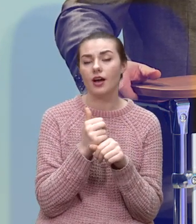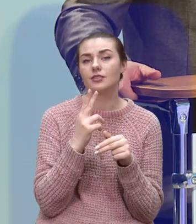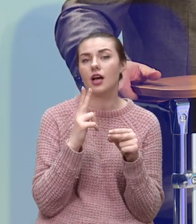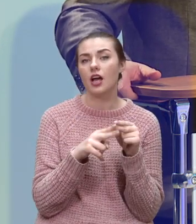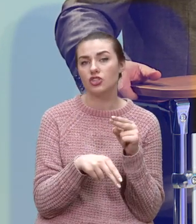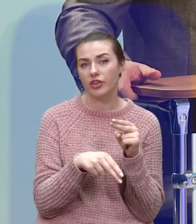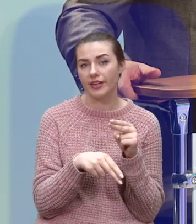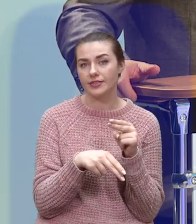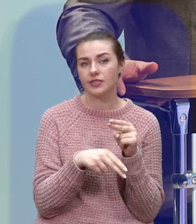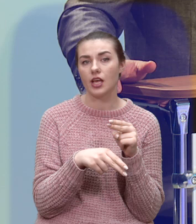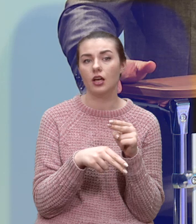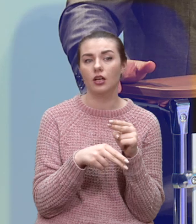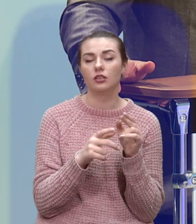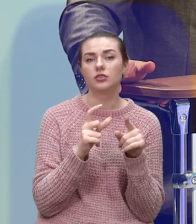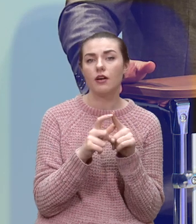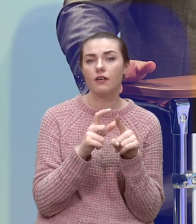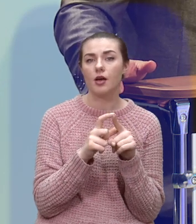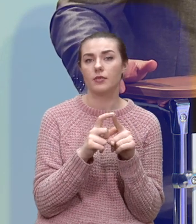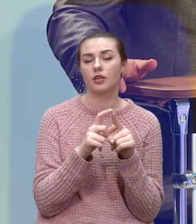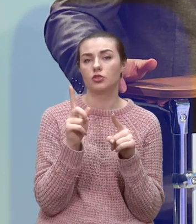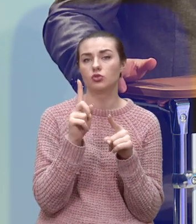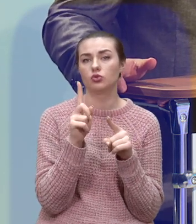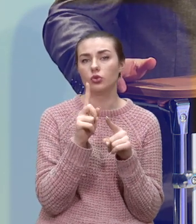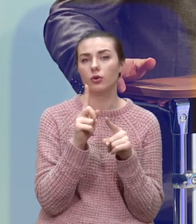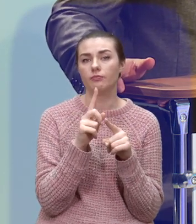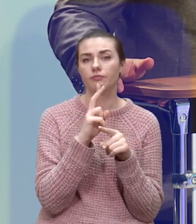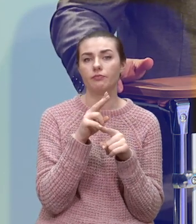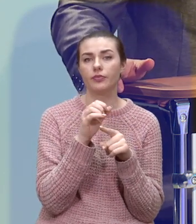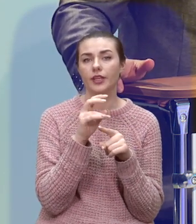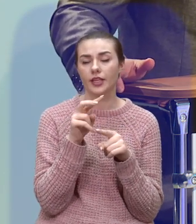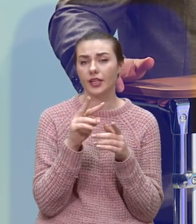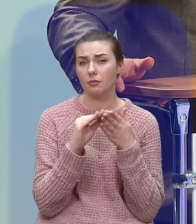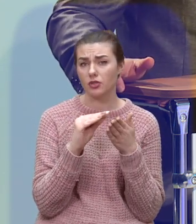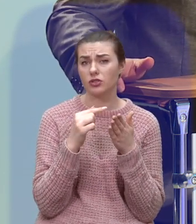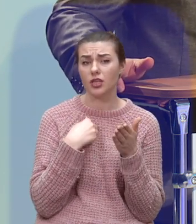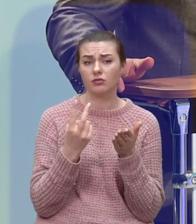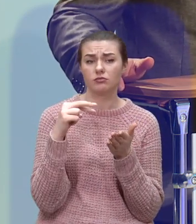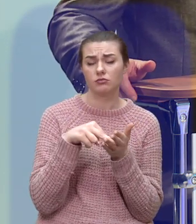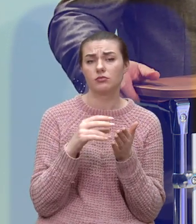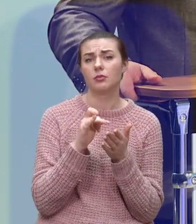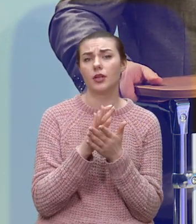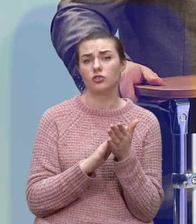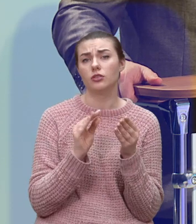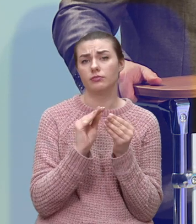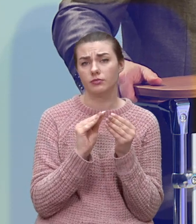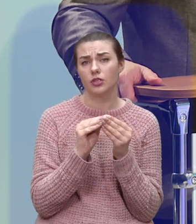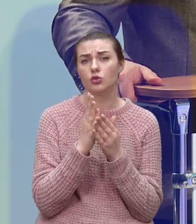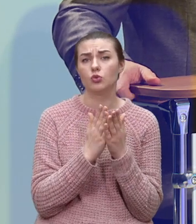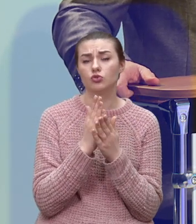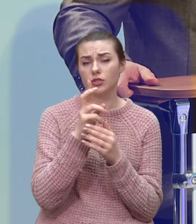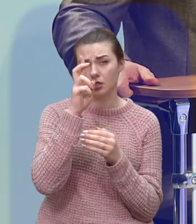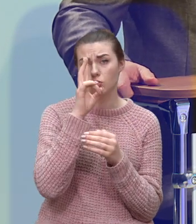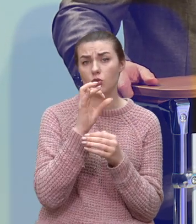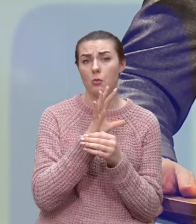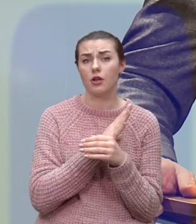заканчивается словами что данил пишет я стал и продолжал по-прежнему служить